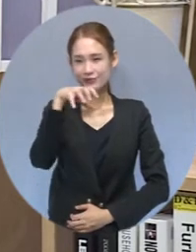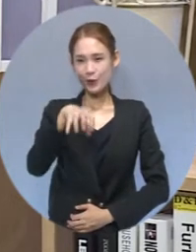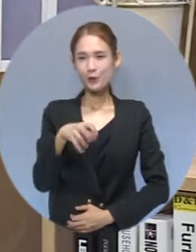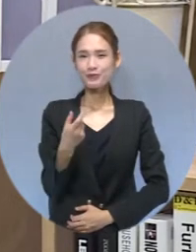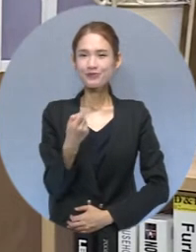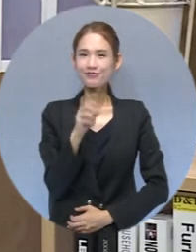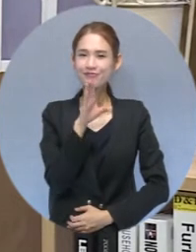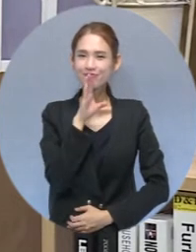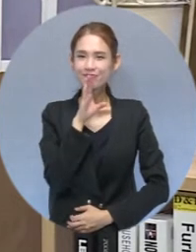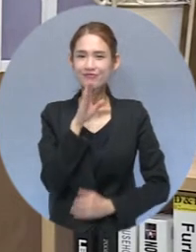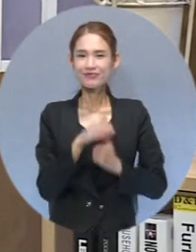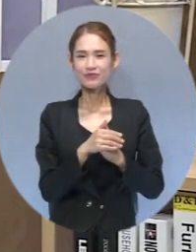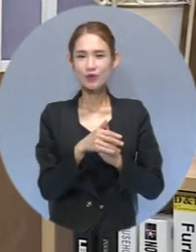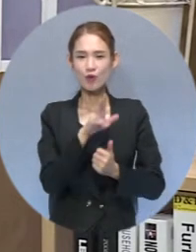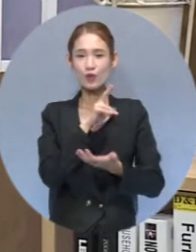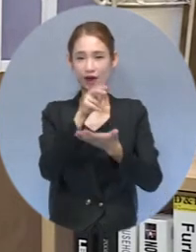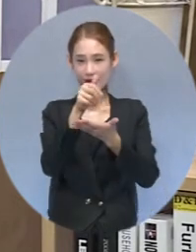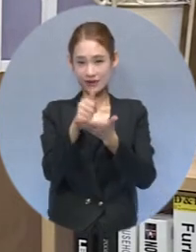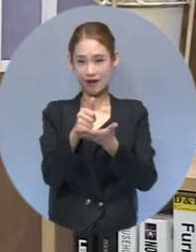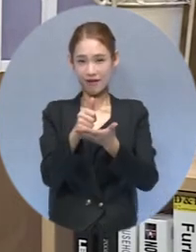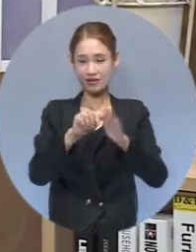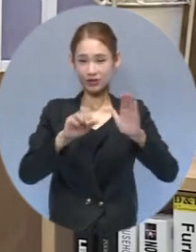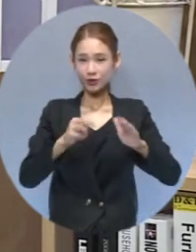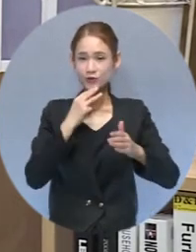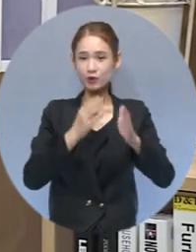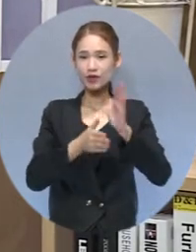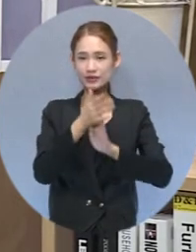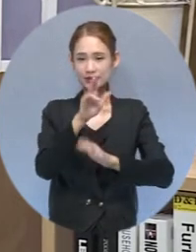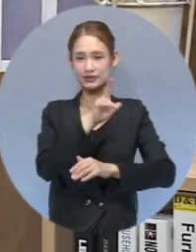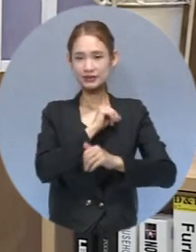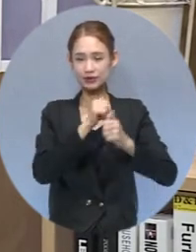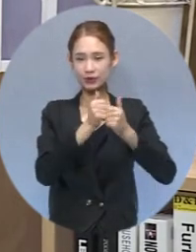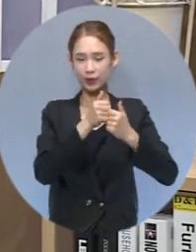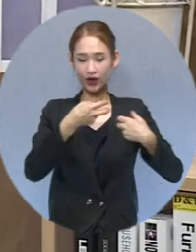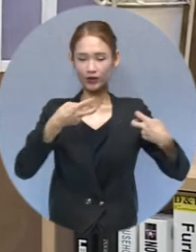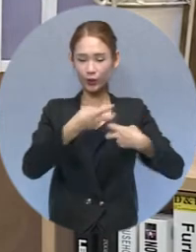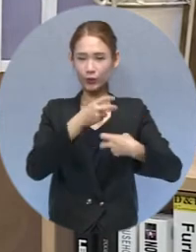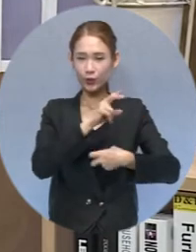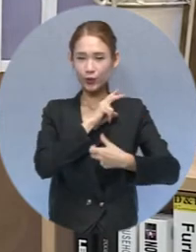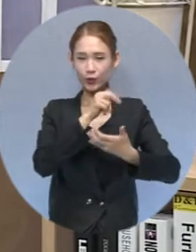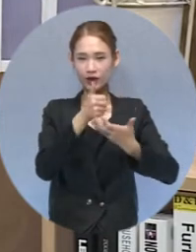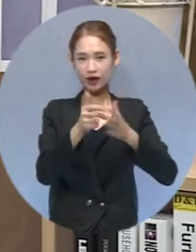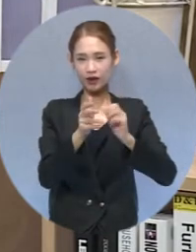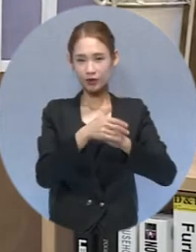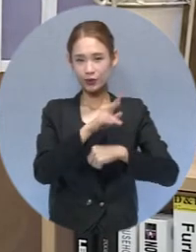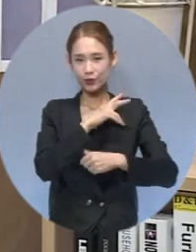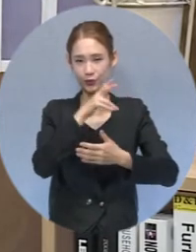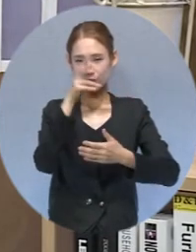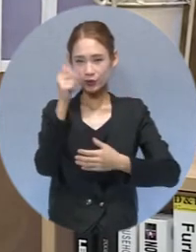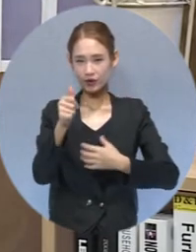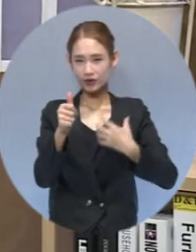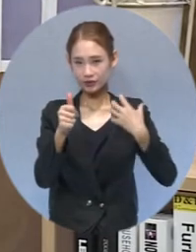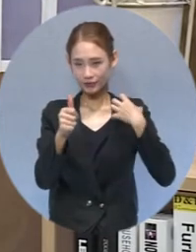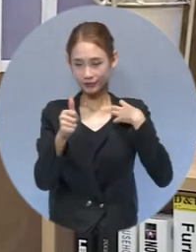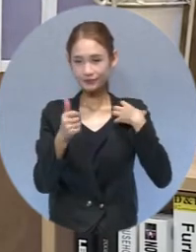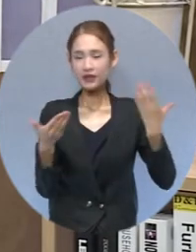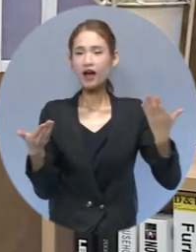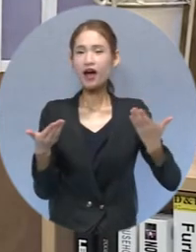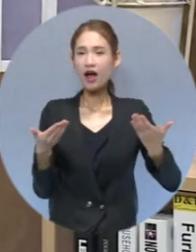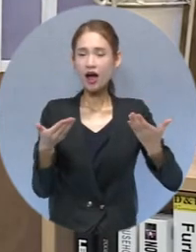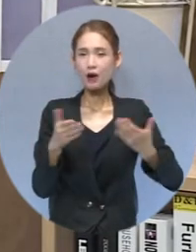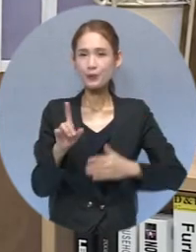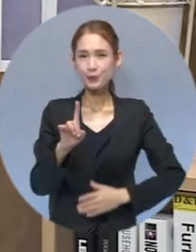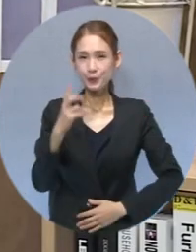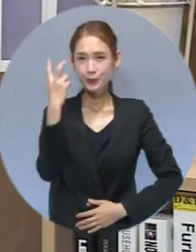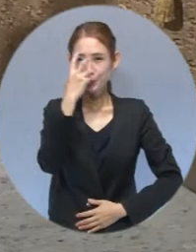있겠는데 그렇다면 위원장님께서는 현재 이 서울시의회 교통위원회에서 위원장으로 계시면서 어떤 업무들을